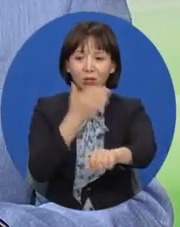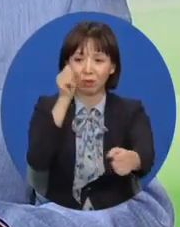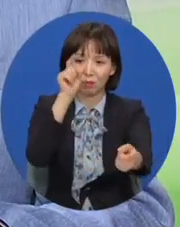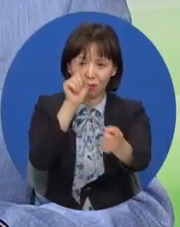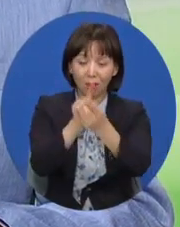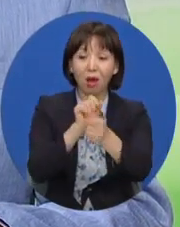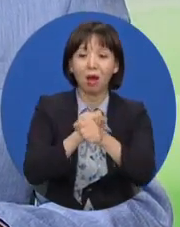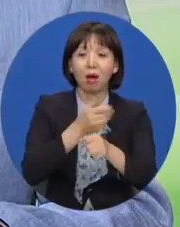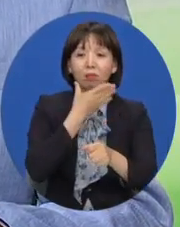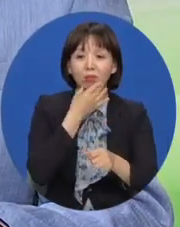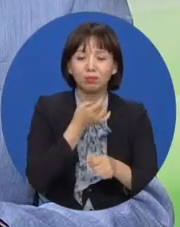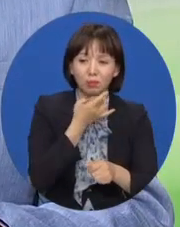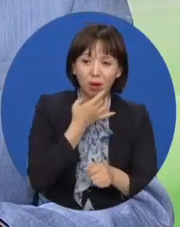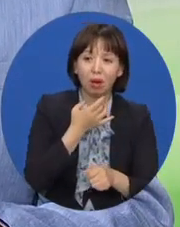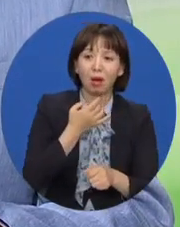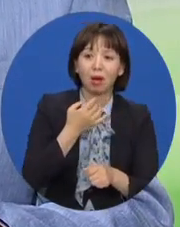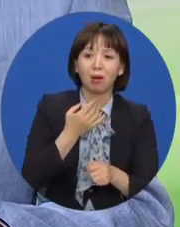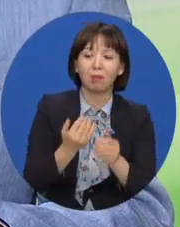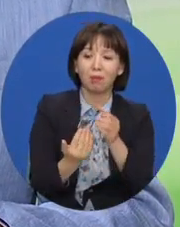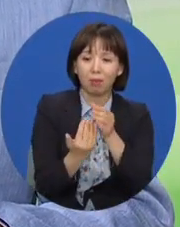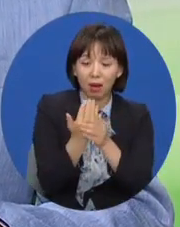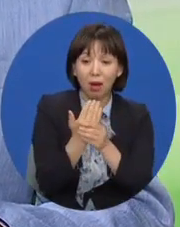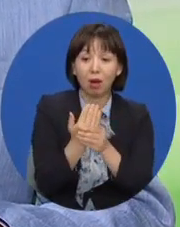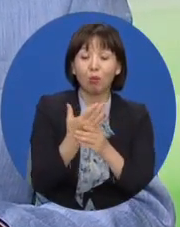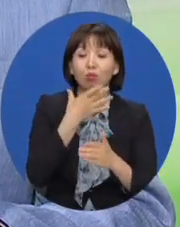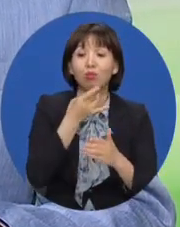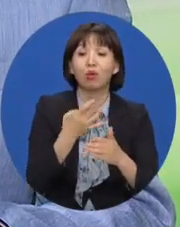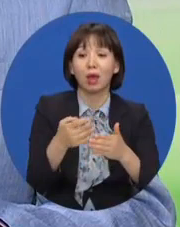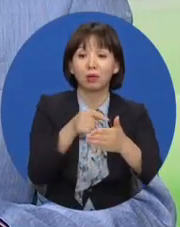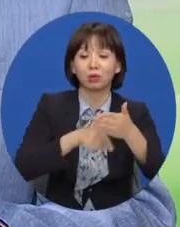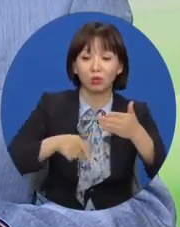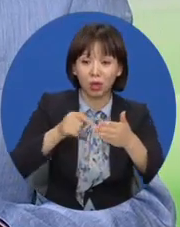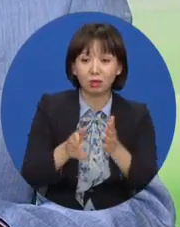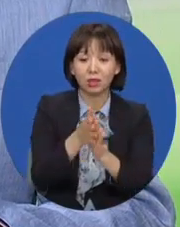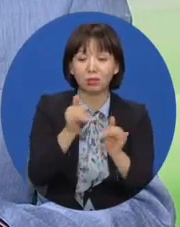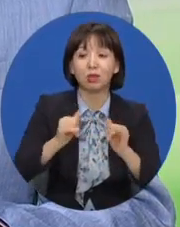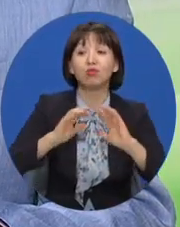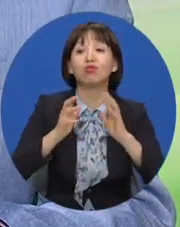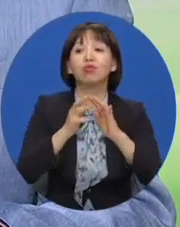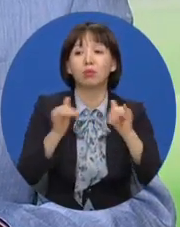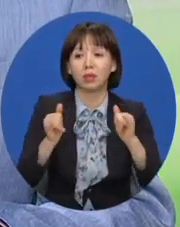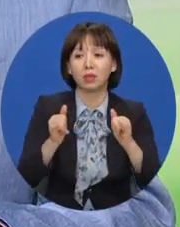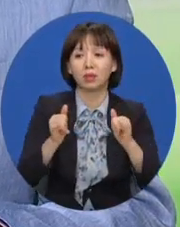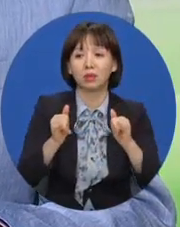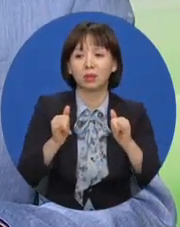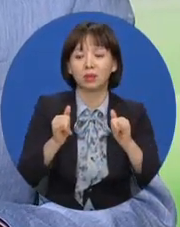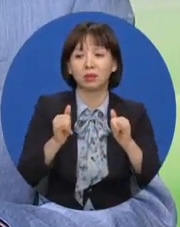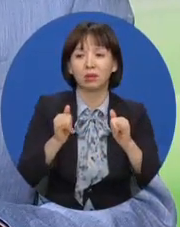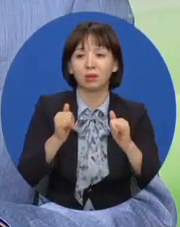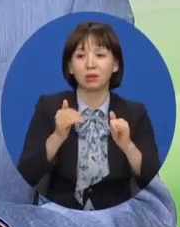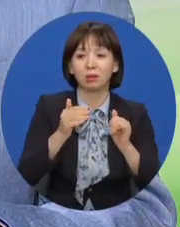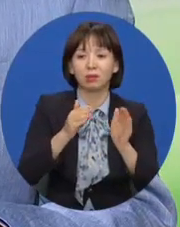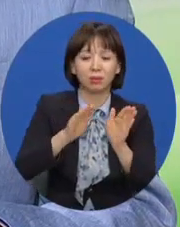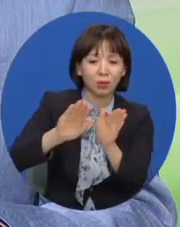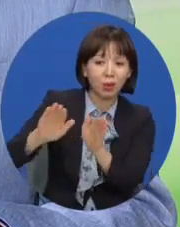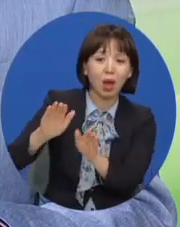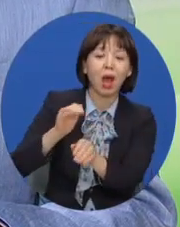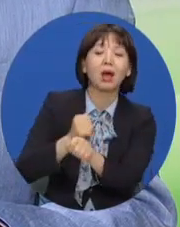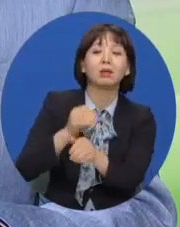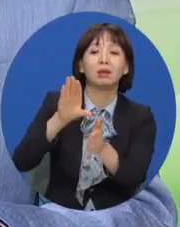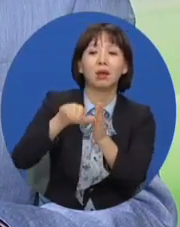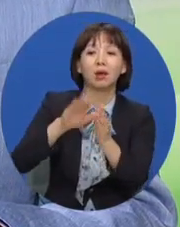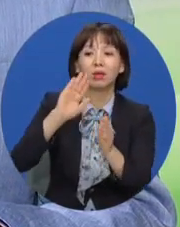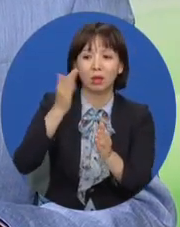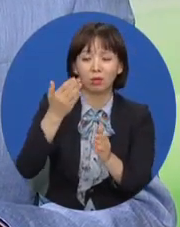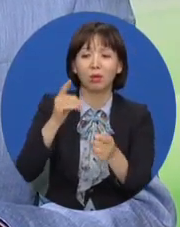얼마나 불행한 일이 생기고 그 불행 속에서 또 시민과 국민은 안중에 없는 그런 시대가 된다는 것을 보고